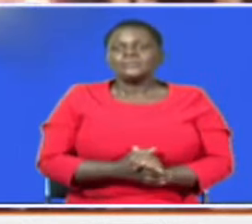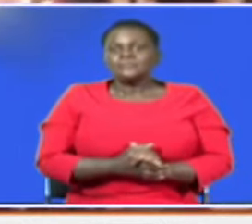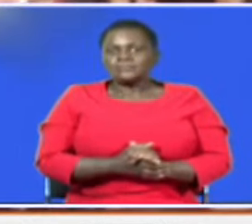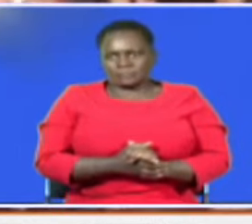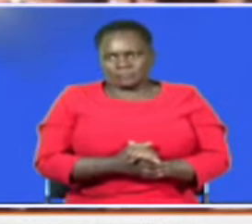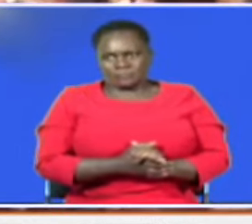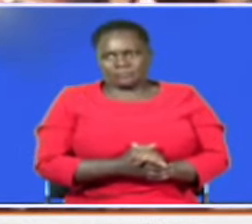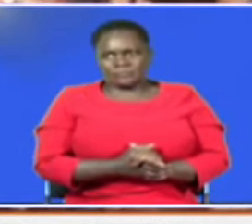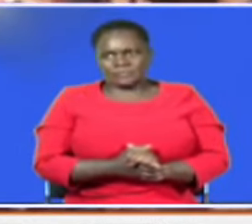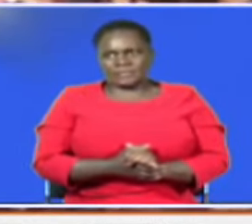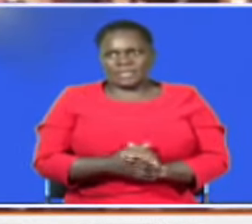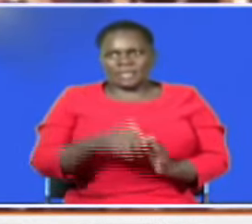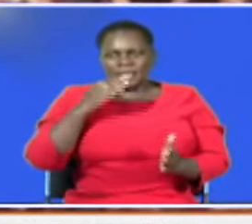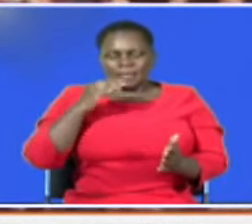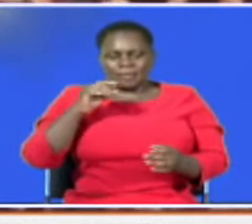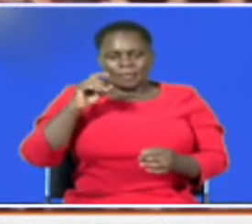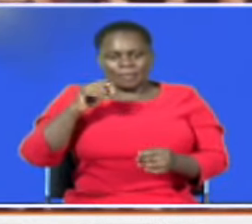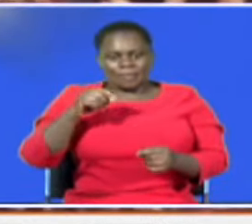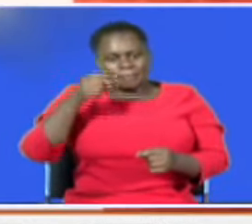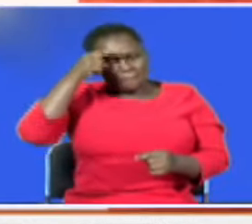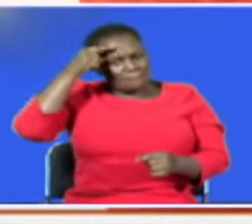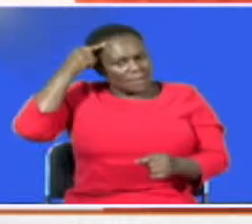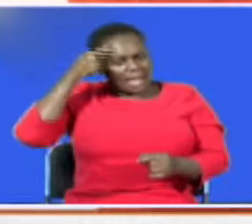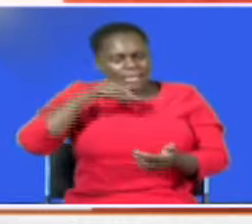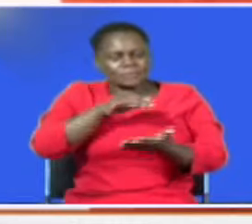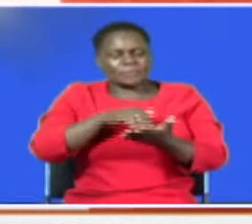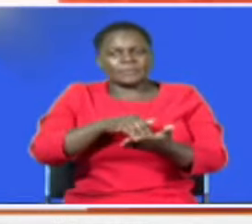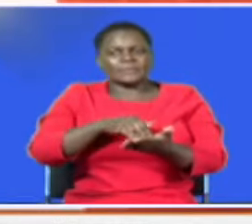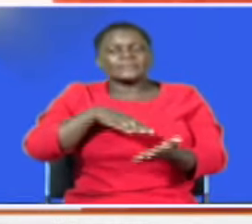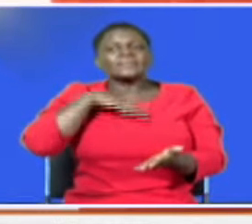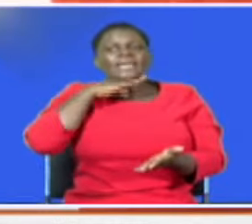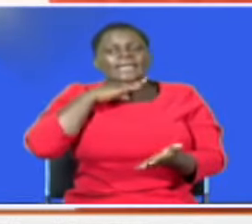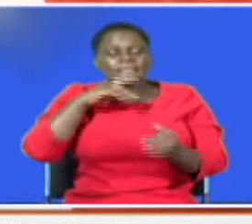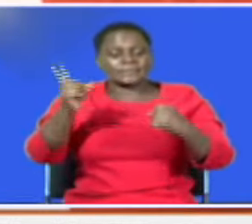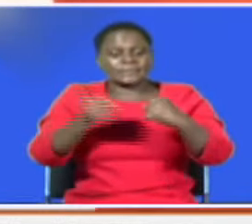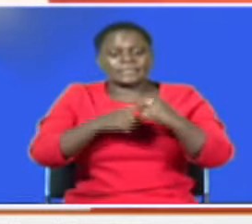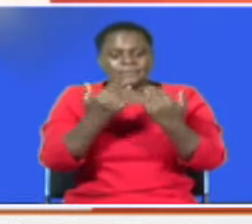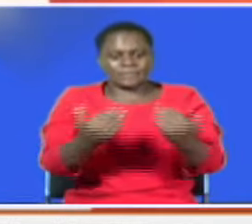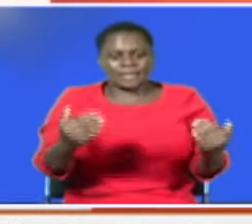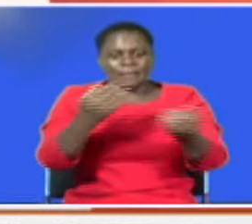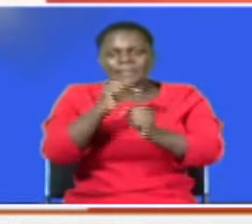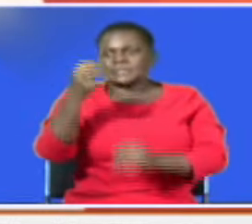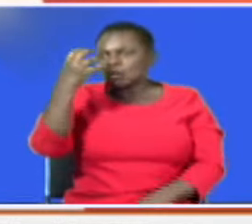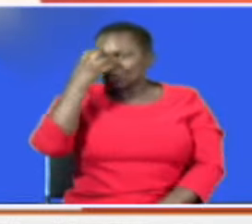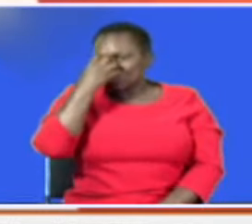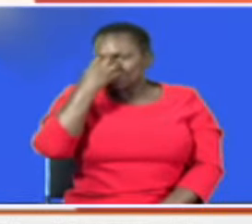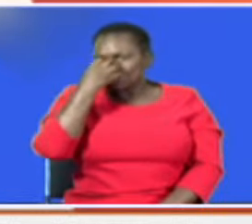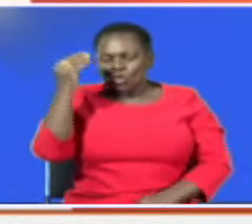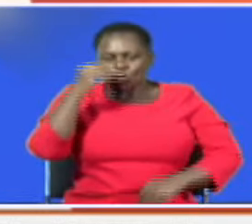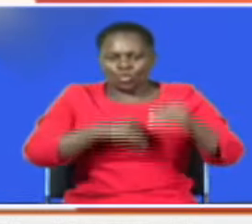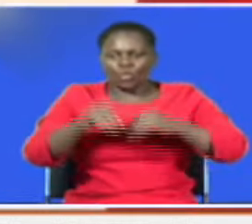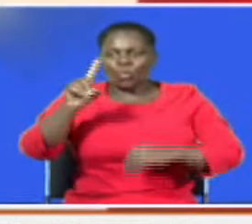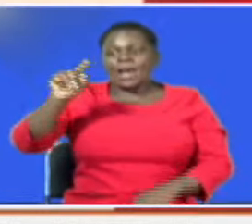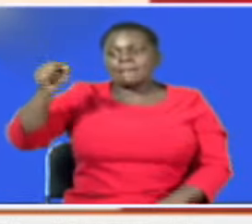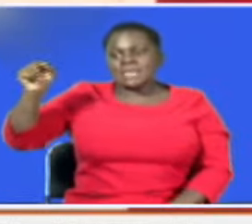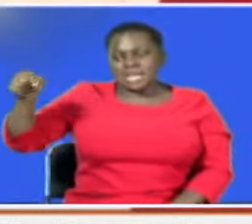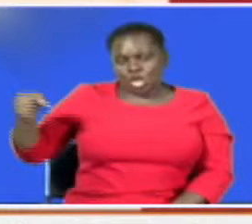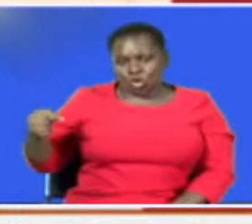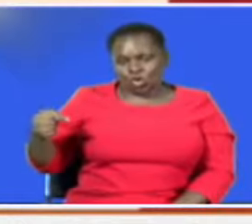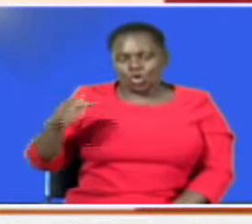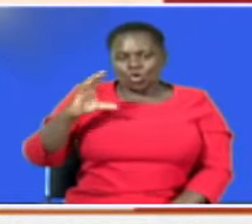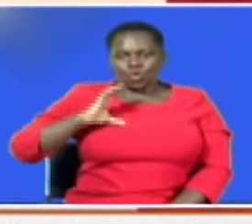At the very least, let us mark those black spots. Kutokana na vivo vya watoto hao, Rais William Ruto alitoa mchango wa milioni moja,